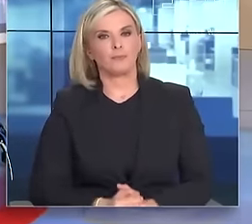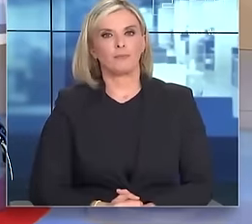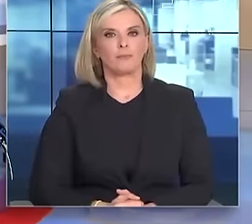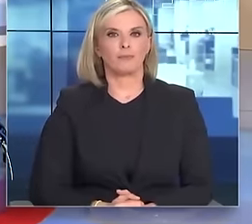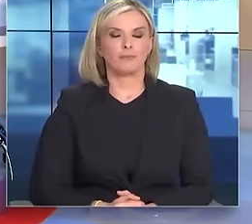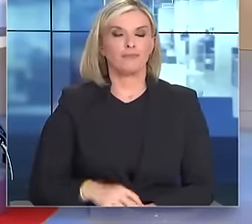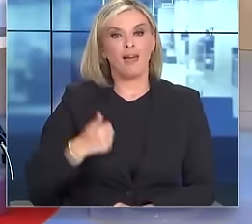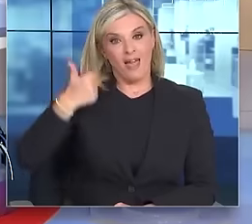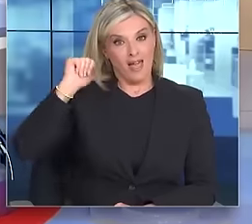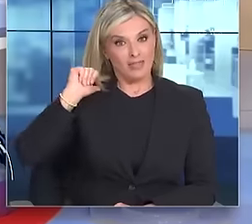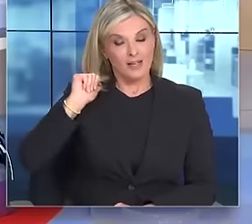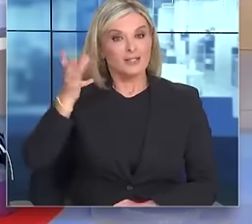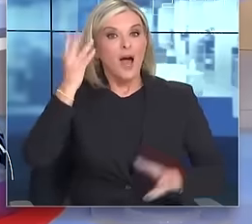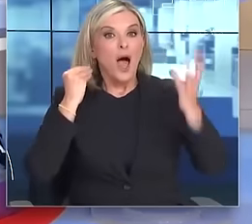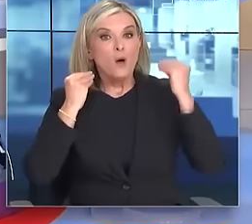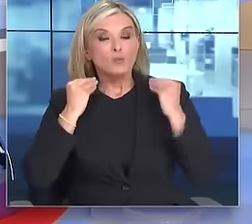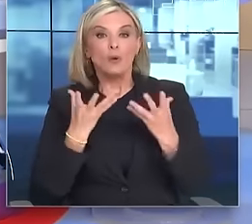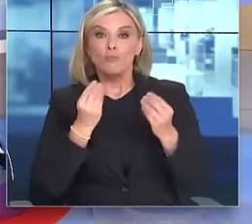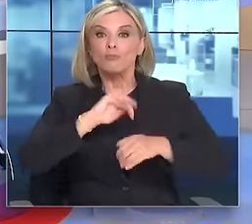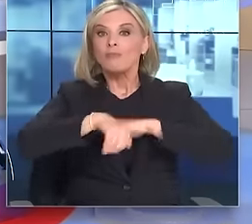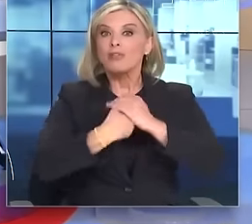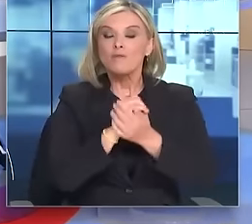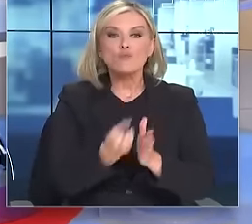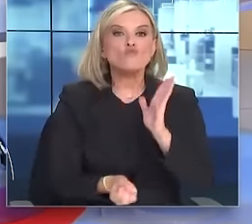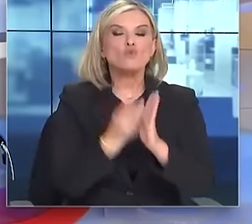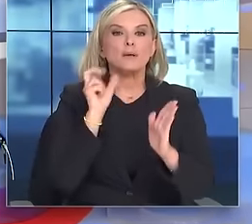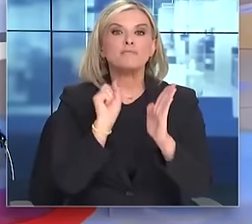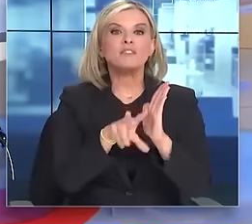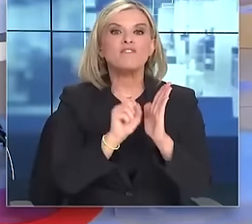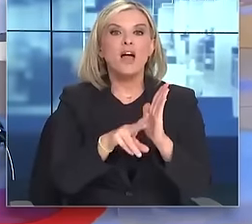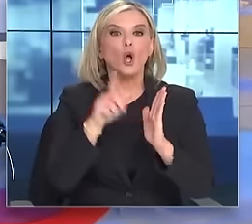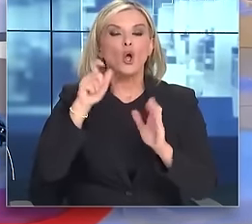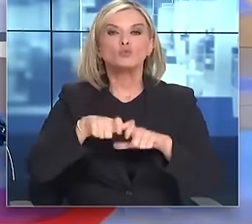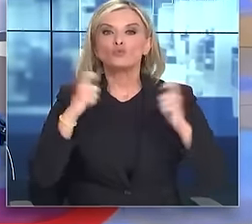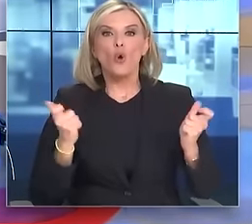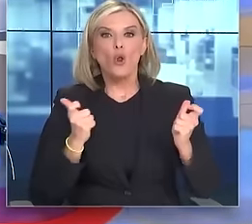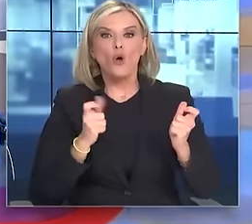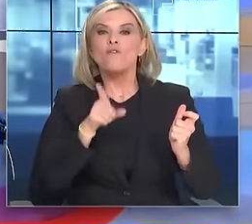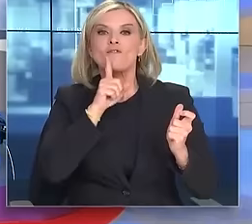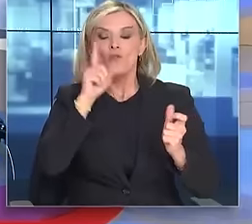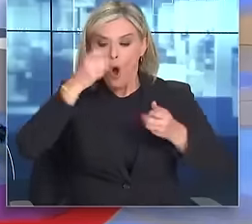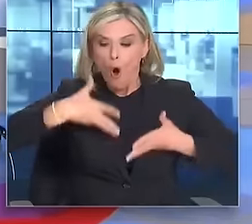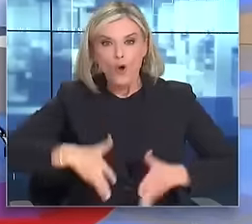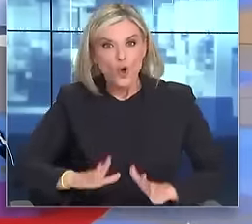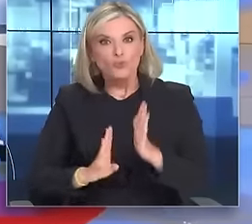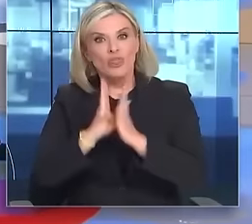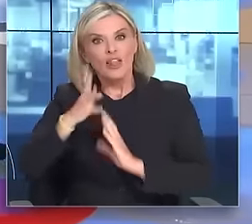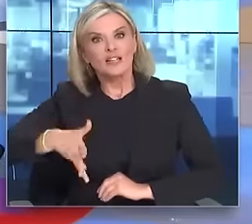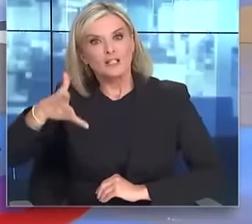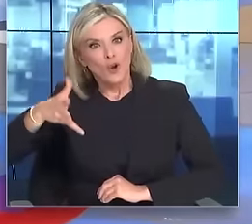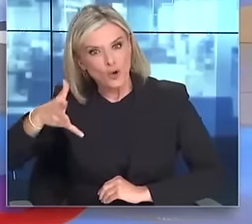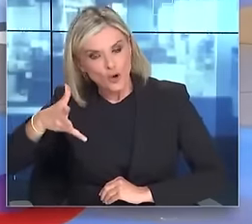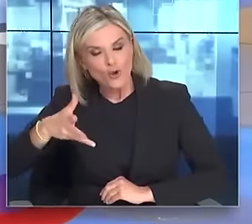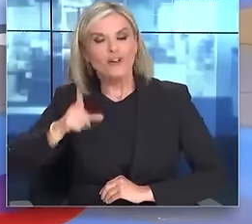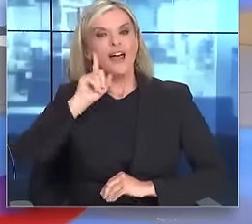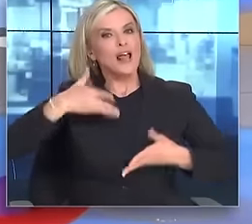και ο γιος μου, γι' αυτό σας το μεταφέρω, για το νέο ψηφιακό σχολείο. Πόσο χρονών είναι ο γιος σας, θυμίζει? Ο γιος μου είναι 14. 15, ναι. Αλλά έχω και τη μικρή που είναι